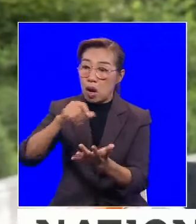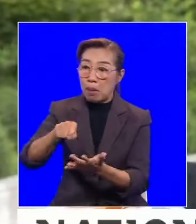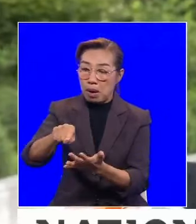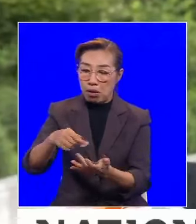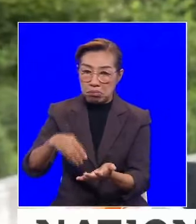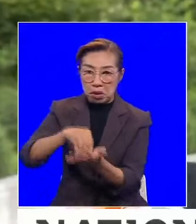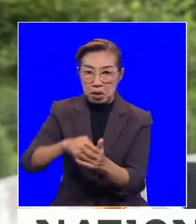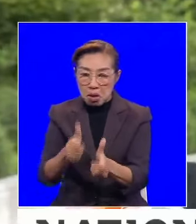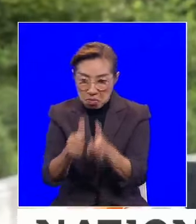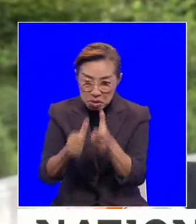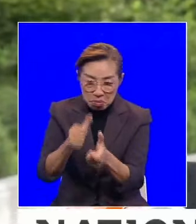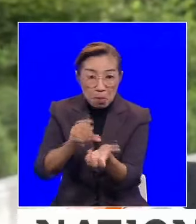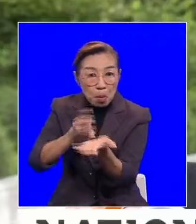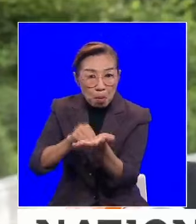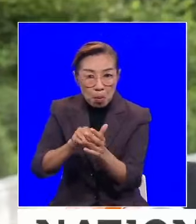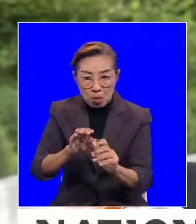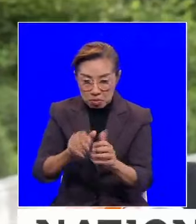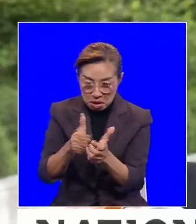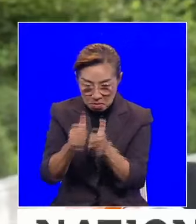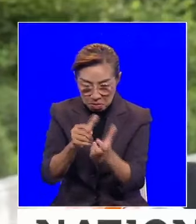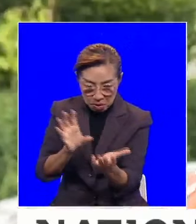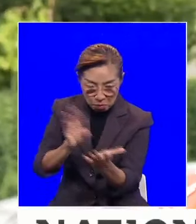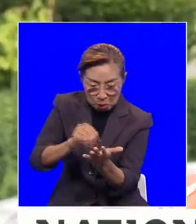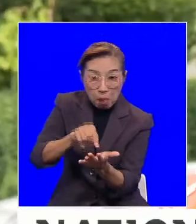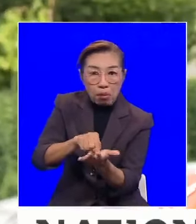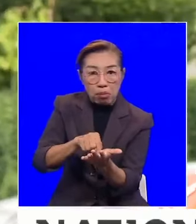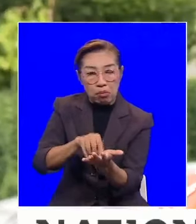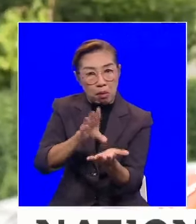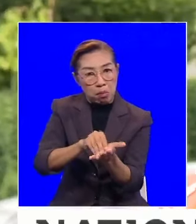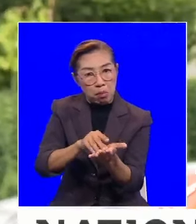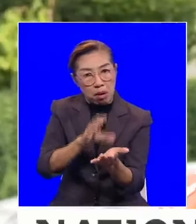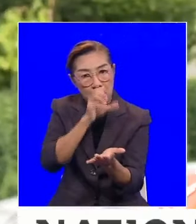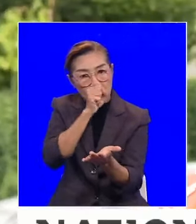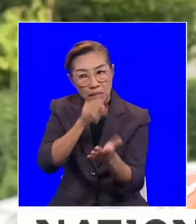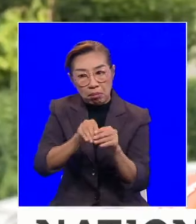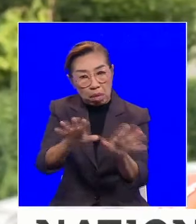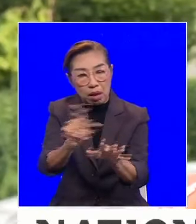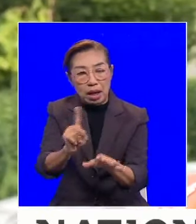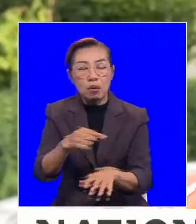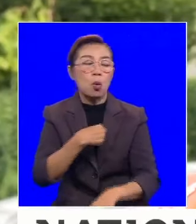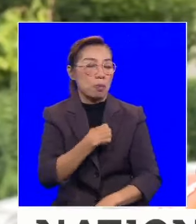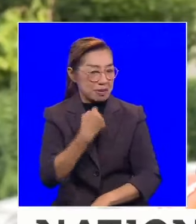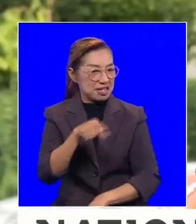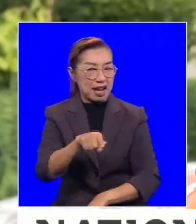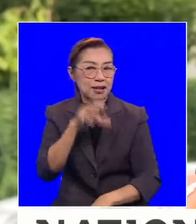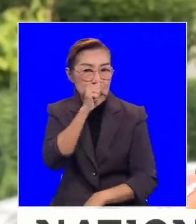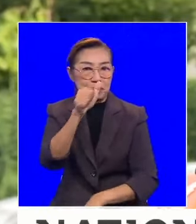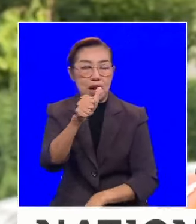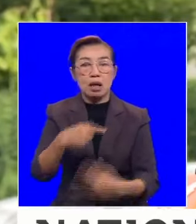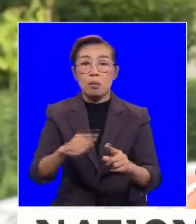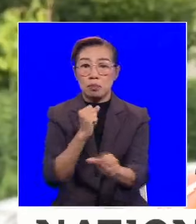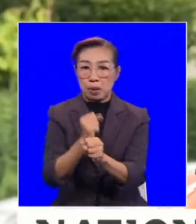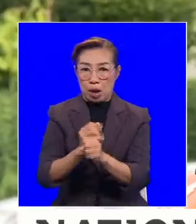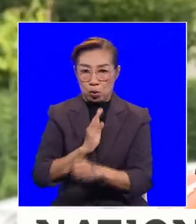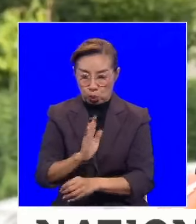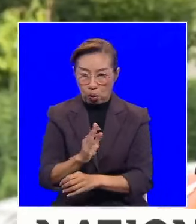ภัยรั่วไหลของข้อมูลอะไรอย่างเงี้ยครับ มั่นใจครับตรงนี้ครับนะครับผมเรามั่นใจในความสุจริตนะครับเรามั่นใจในความที่มาที่ไป